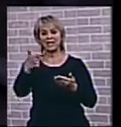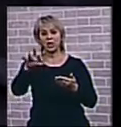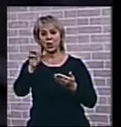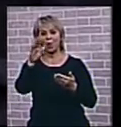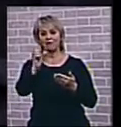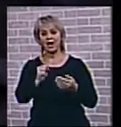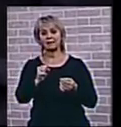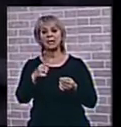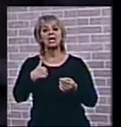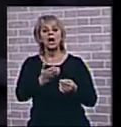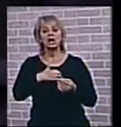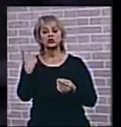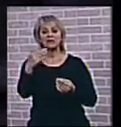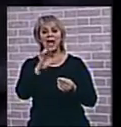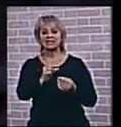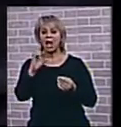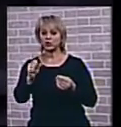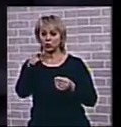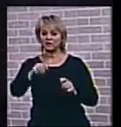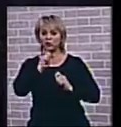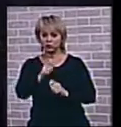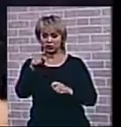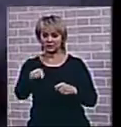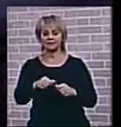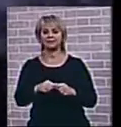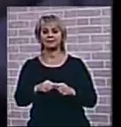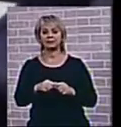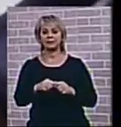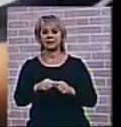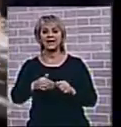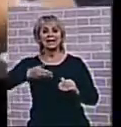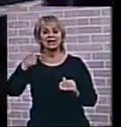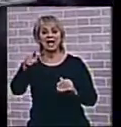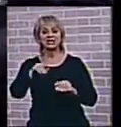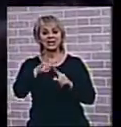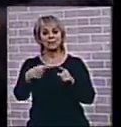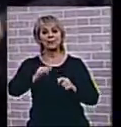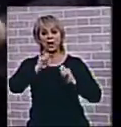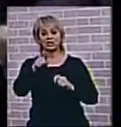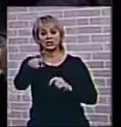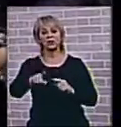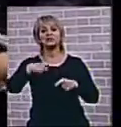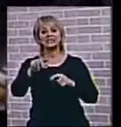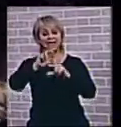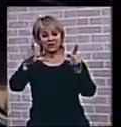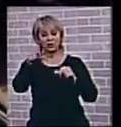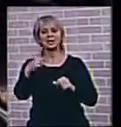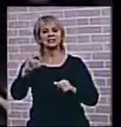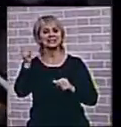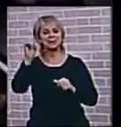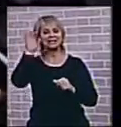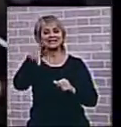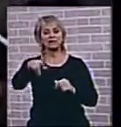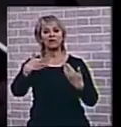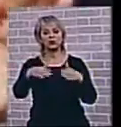Грекова. Я хочу вам, Александр Анатольевич, вручить. Ранее реликвию передал в дар учебному заведению один из самых